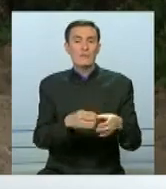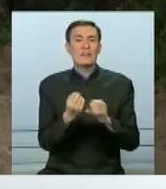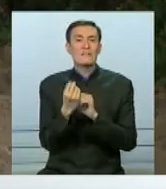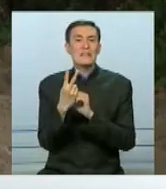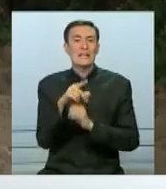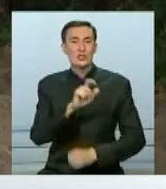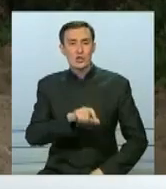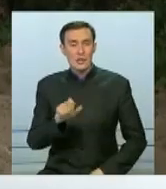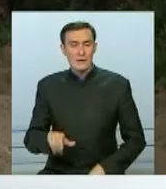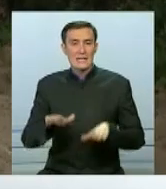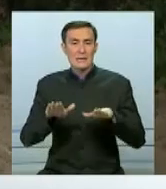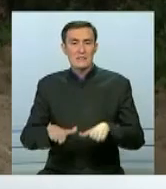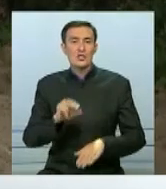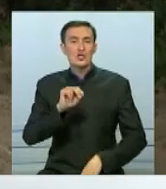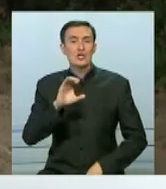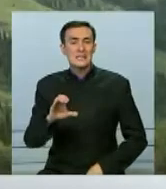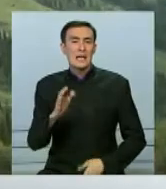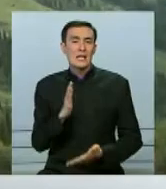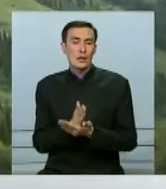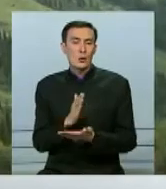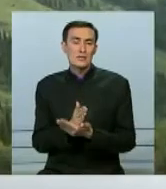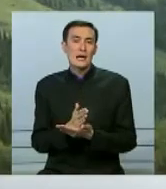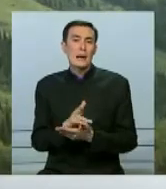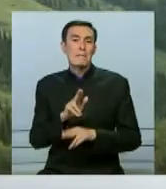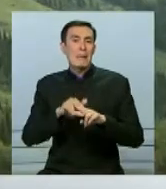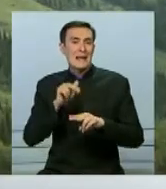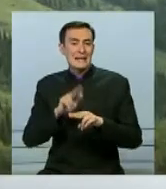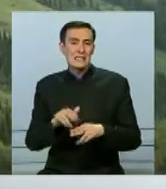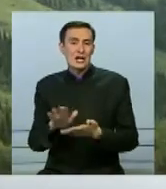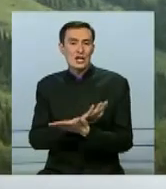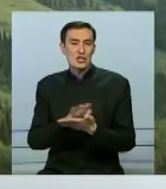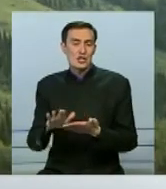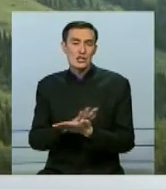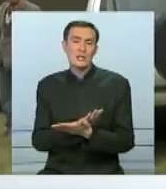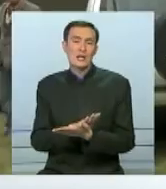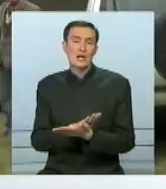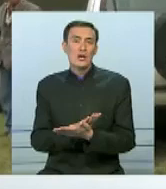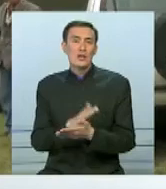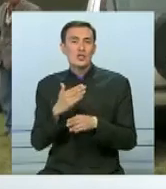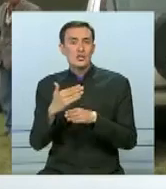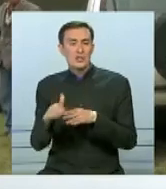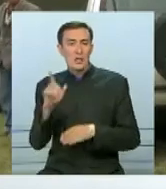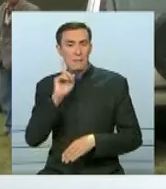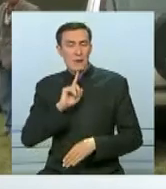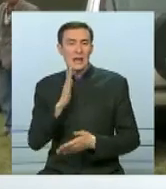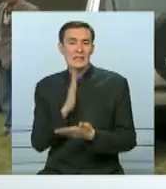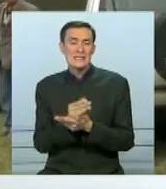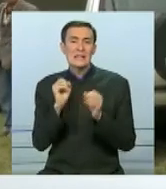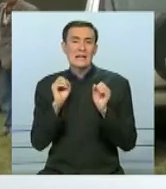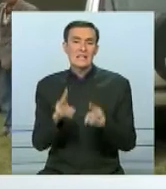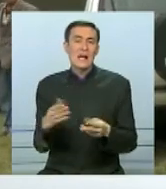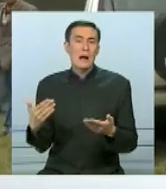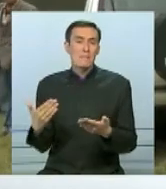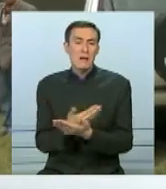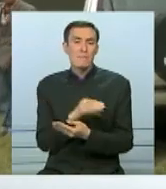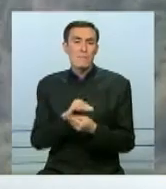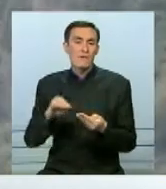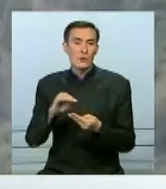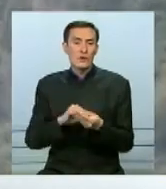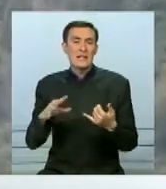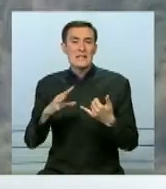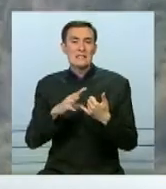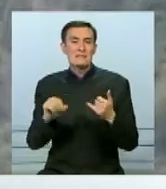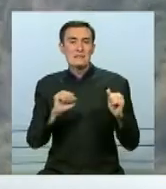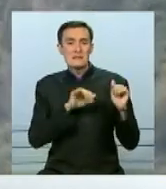человек. Сейчас на месте ЧС работают наряды полиции. Расчистка участков ведется частично, поскольку есть риск схода новых оползней и